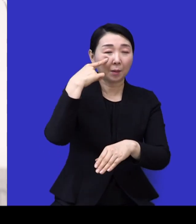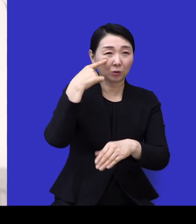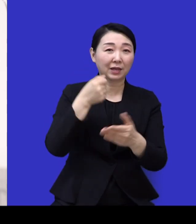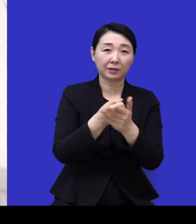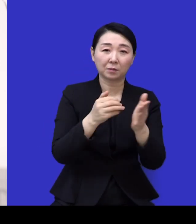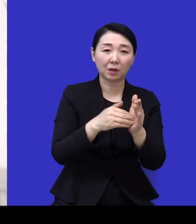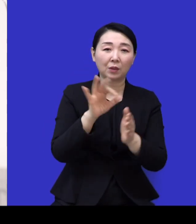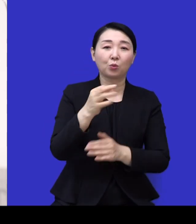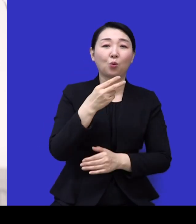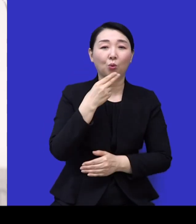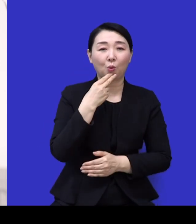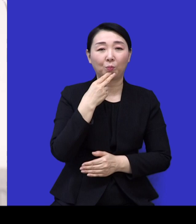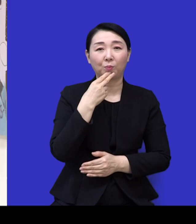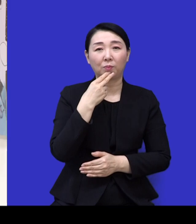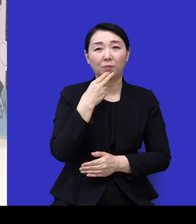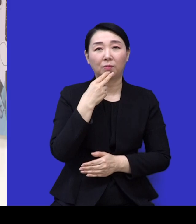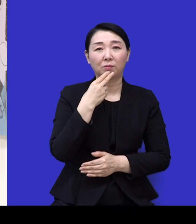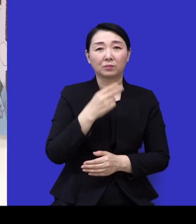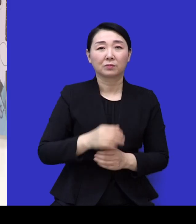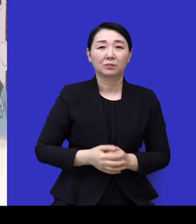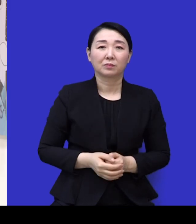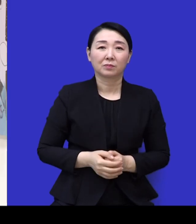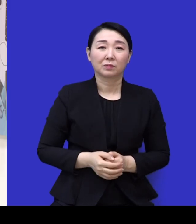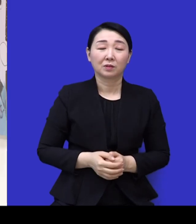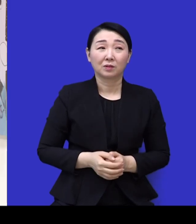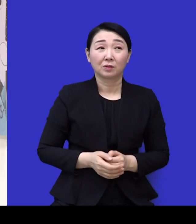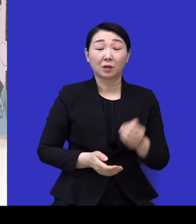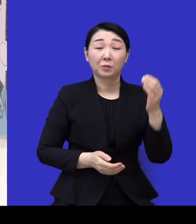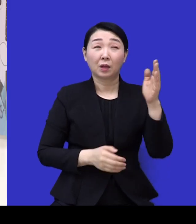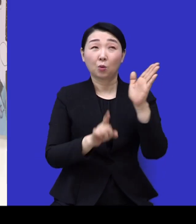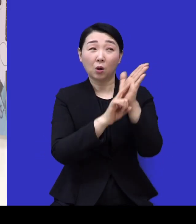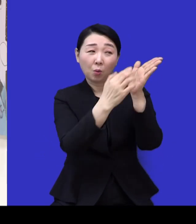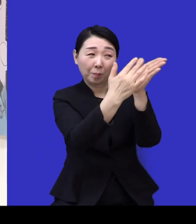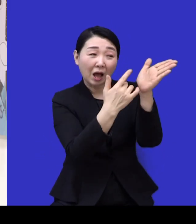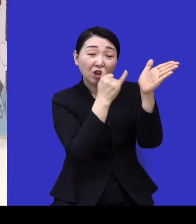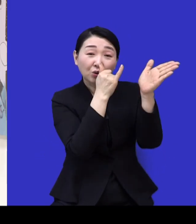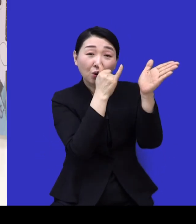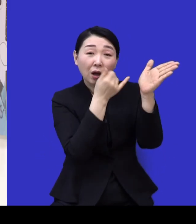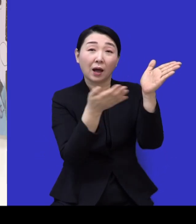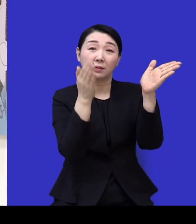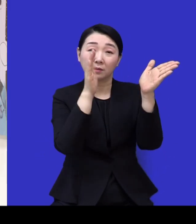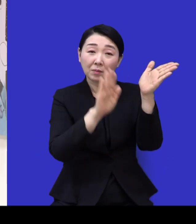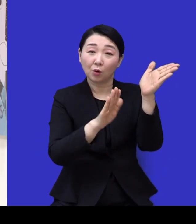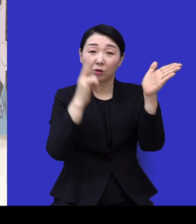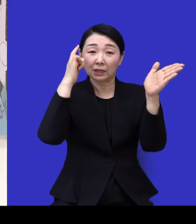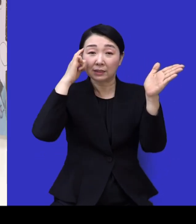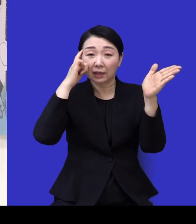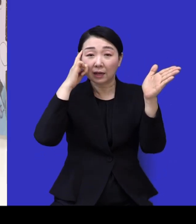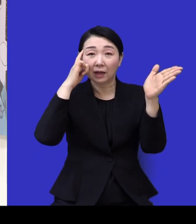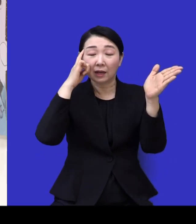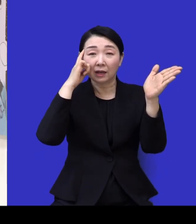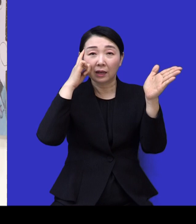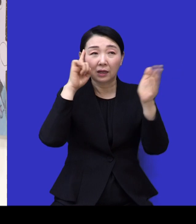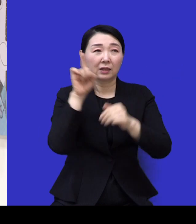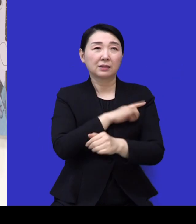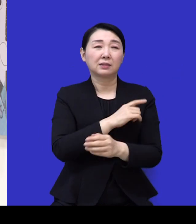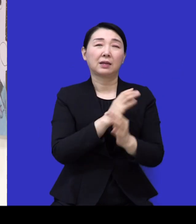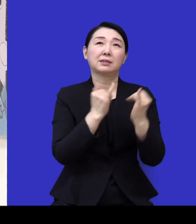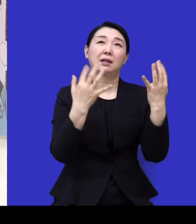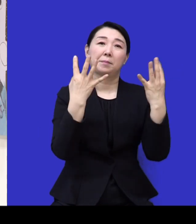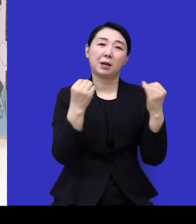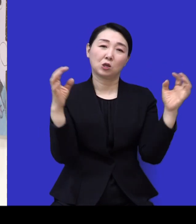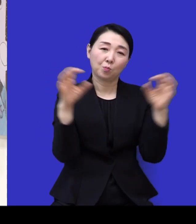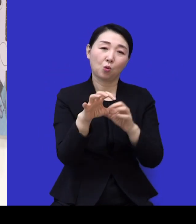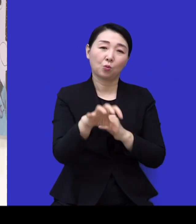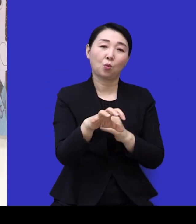예, 돈도 없고 예. 그리고 저게 비어 있겠어라고 하는데 그렇죠, 그렇죠. 12월 때 저희가 생각했던 가장 사람들 많이 모이는